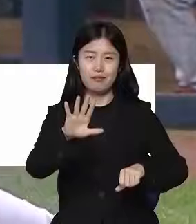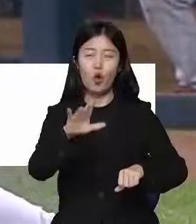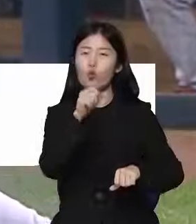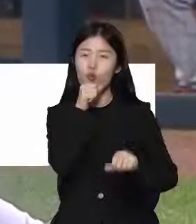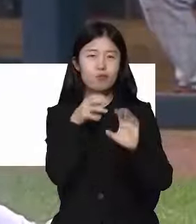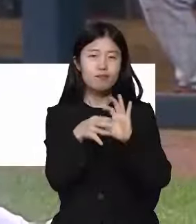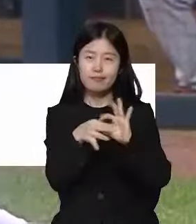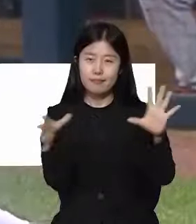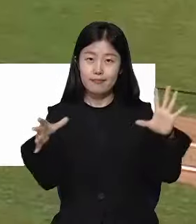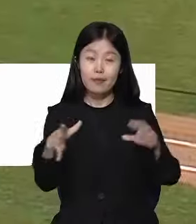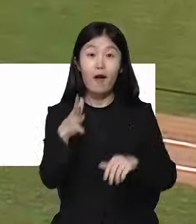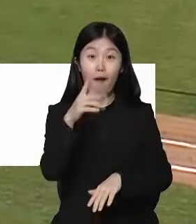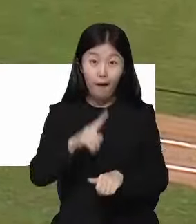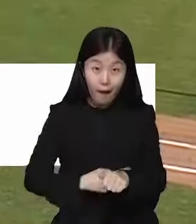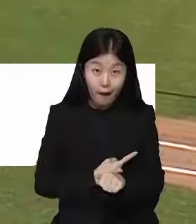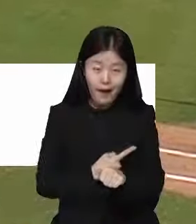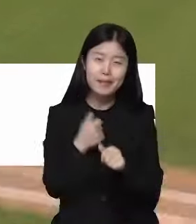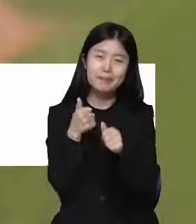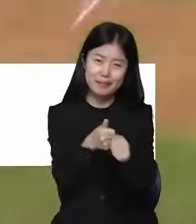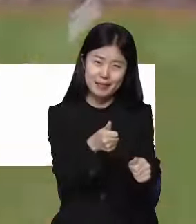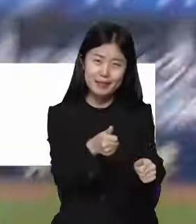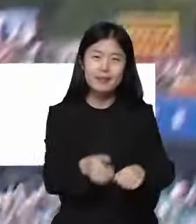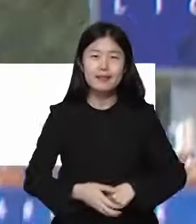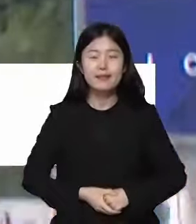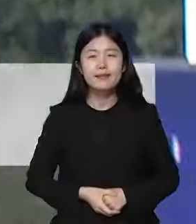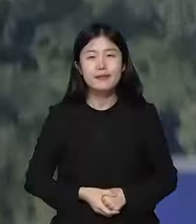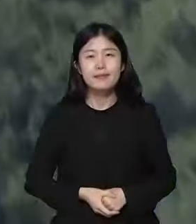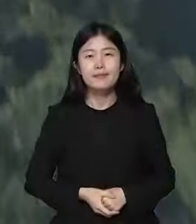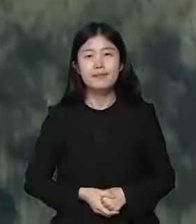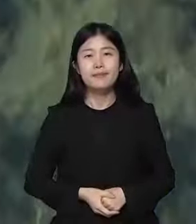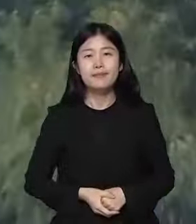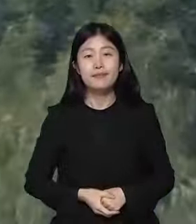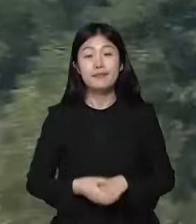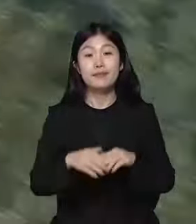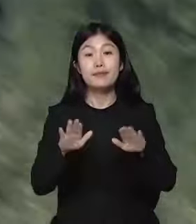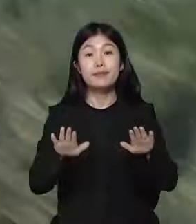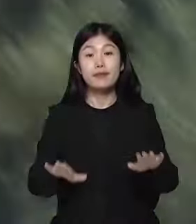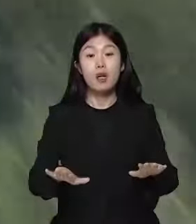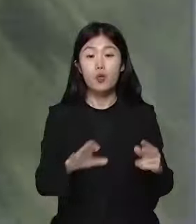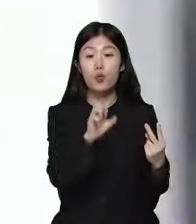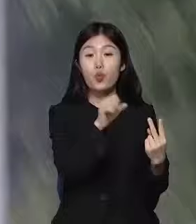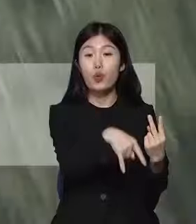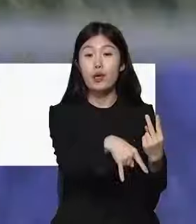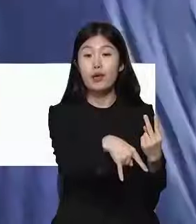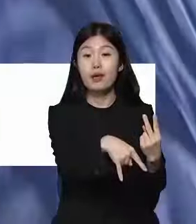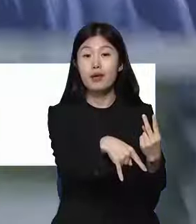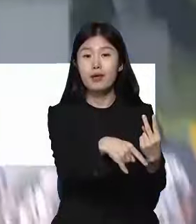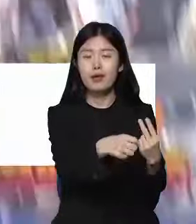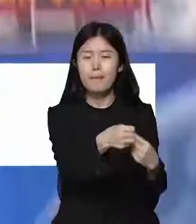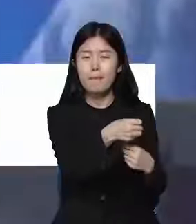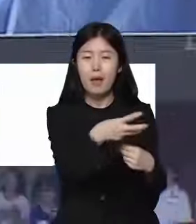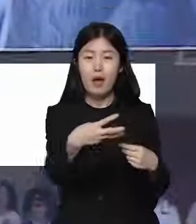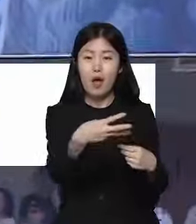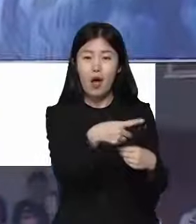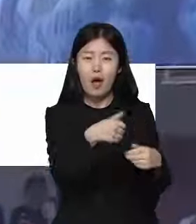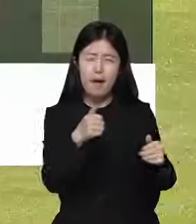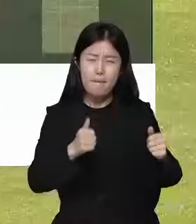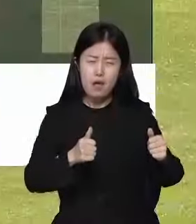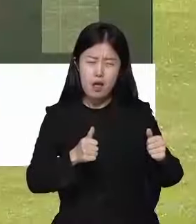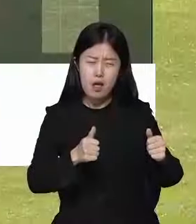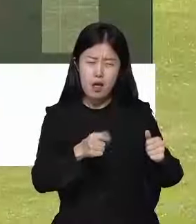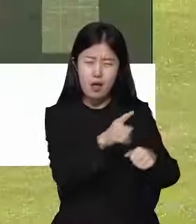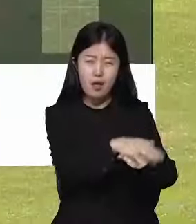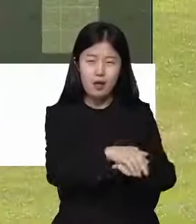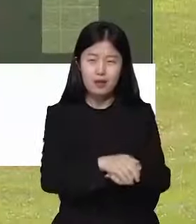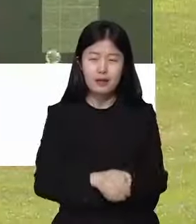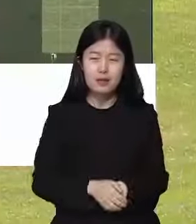어떻든. 그래서 좀 좋은 결과로 이어졌던 것 같습니다. 이번 시즌 2위 팀을 상대로 19승 3패, 호랑이 꼬리 잡기